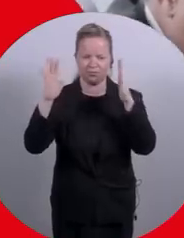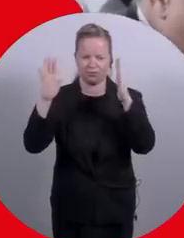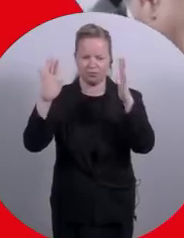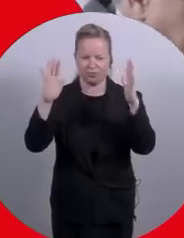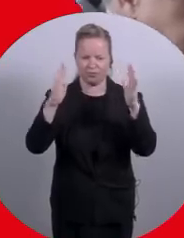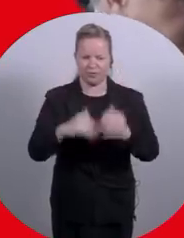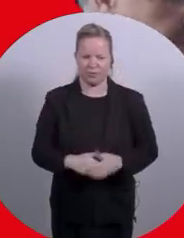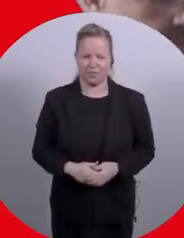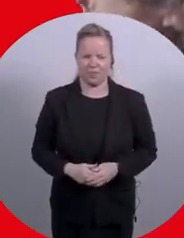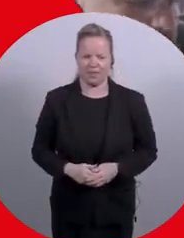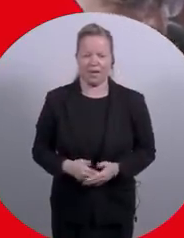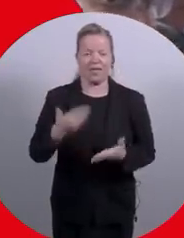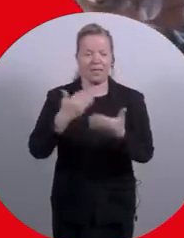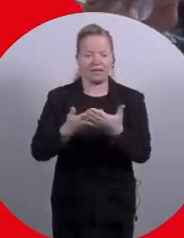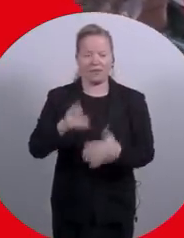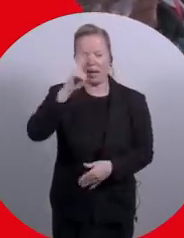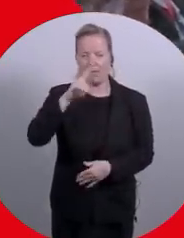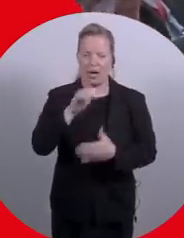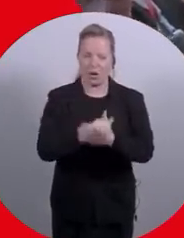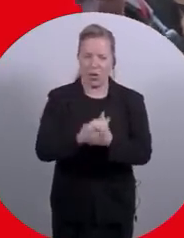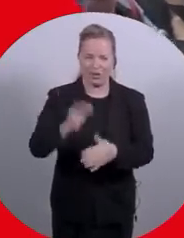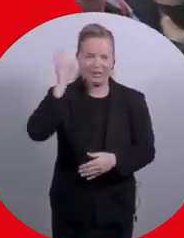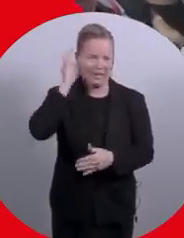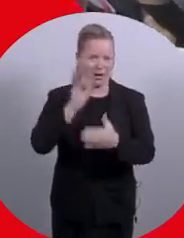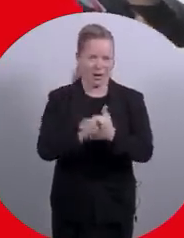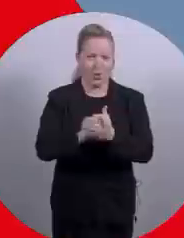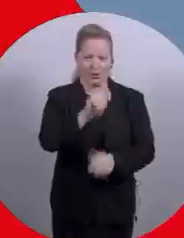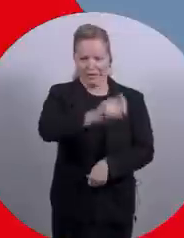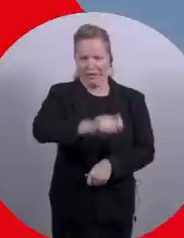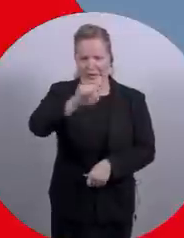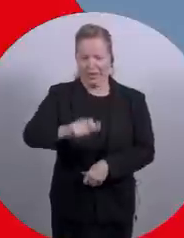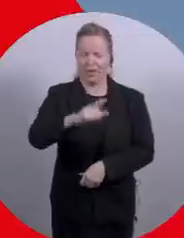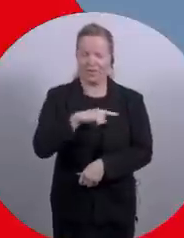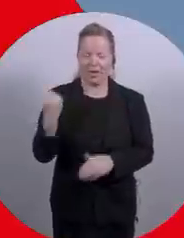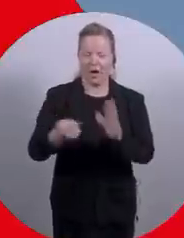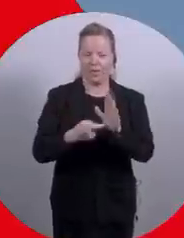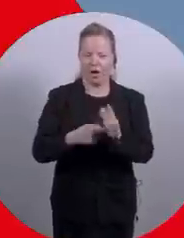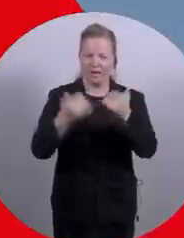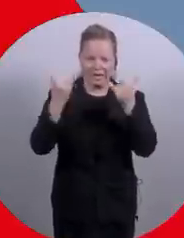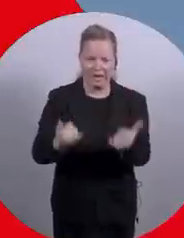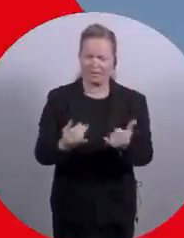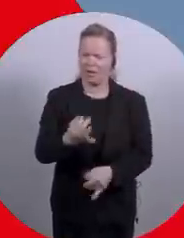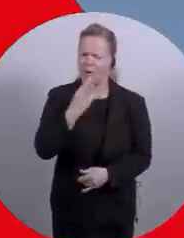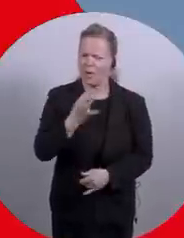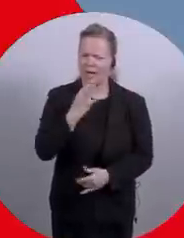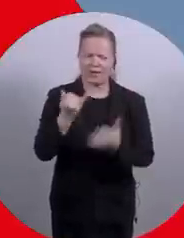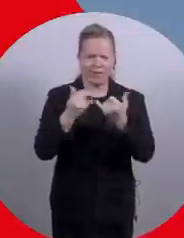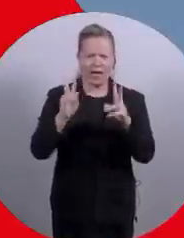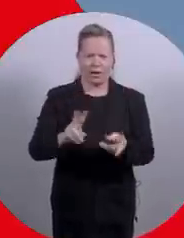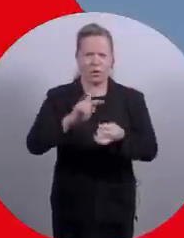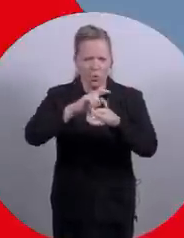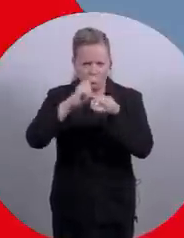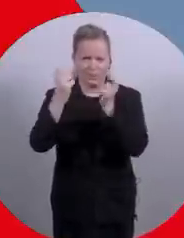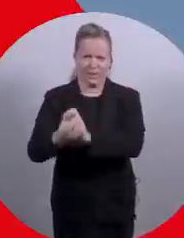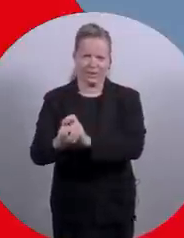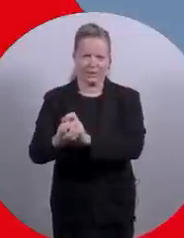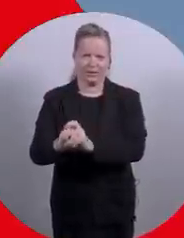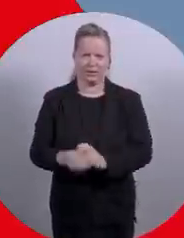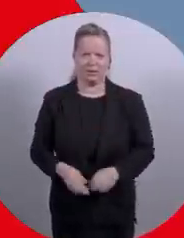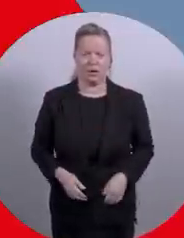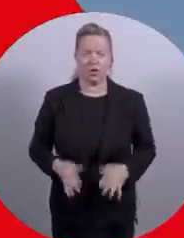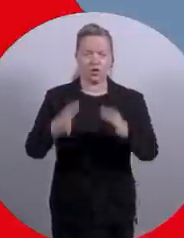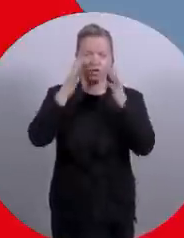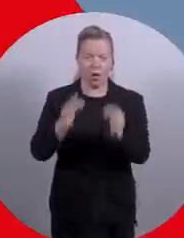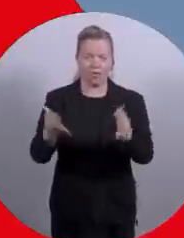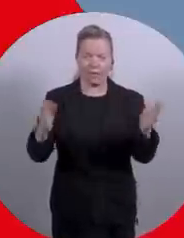deswegen fordern wir liebe Genossinnen und Genossen deswegen fordern wir jetzt ganz konkret wie man diese umsetzen kann nämlich sofort